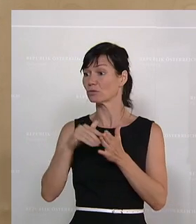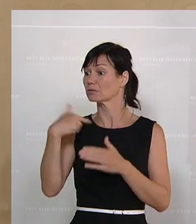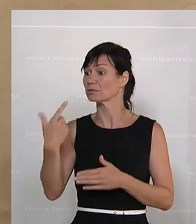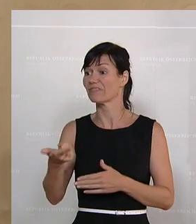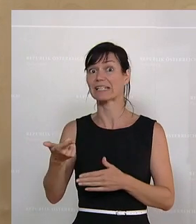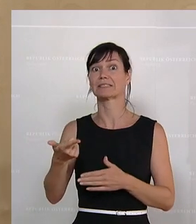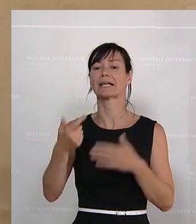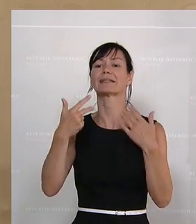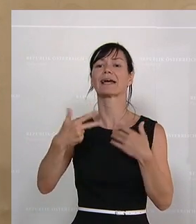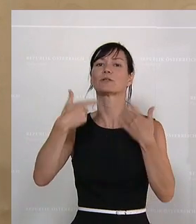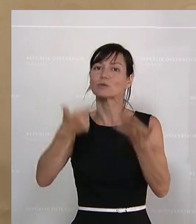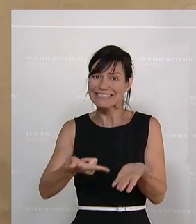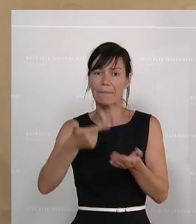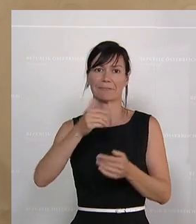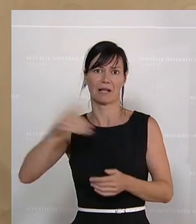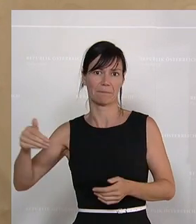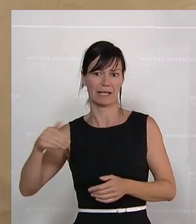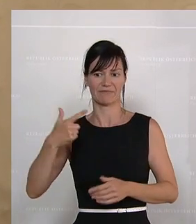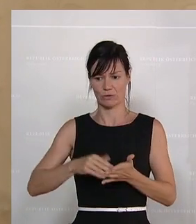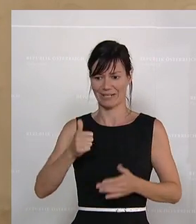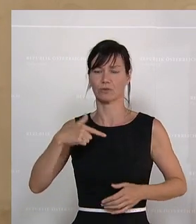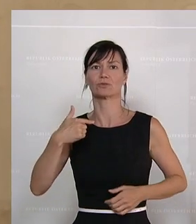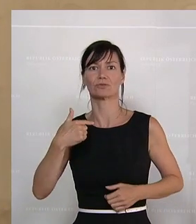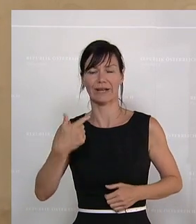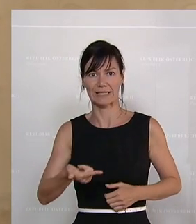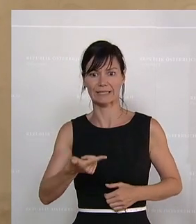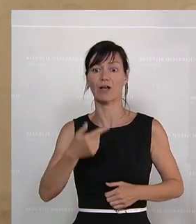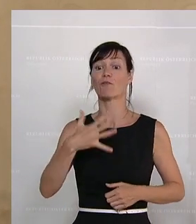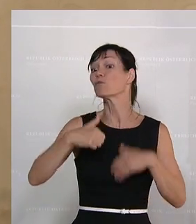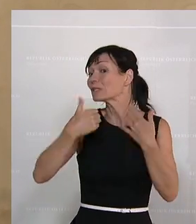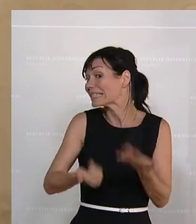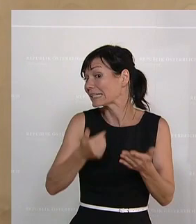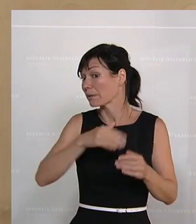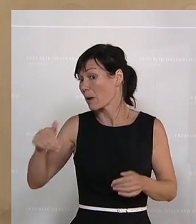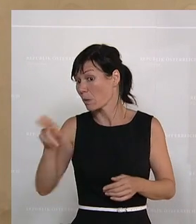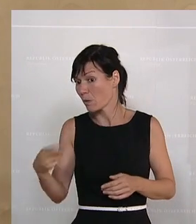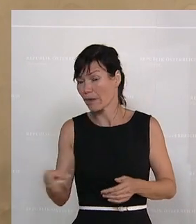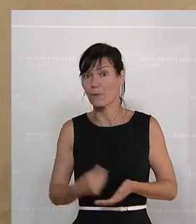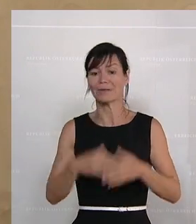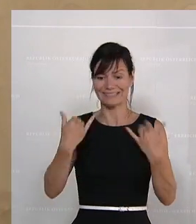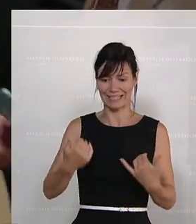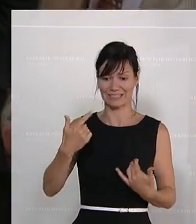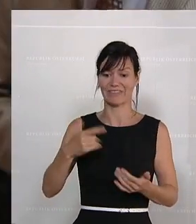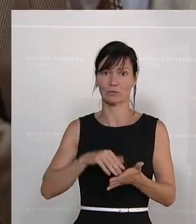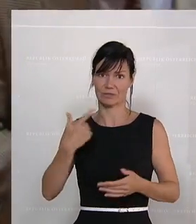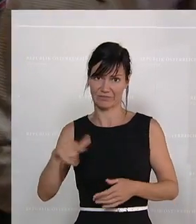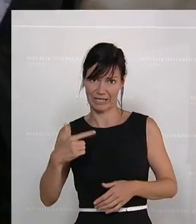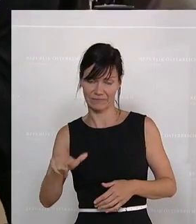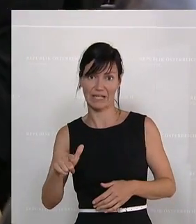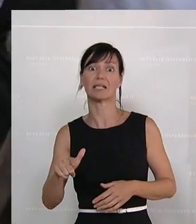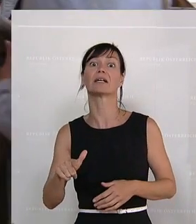73 millionen im jahr 2021 65 millionen und jetzt im jahr 2022